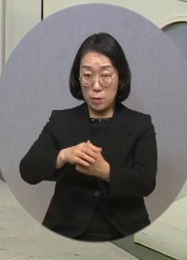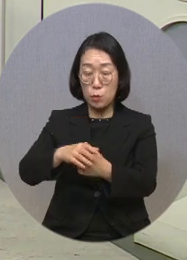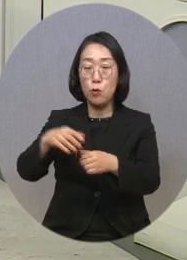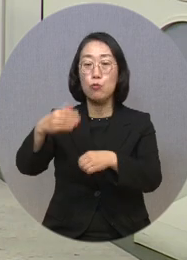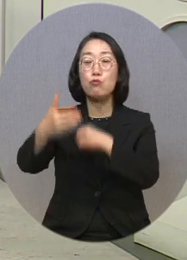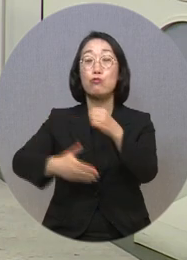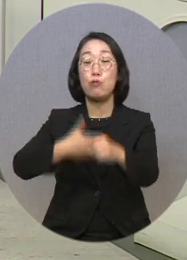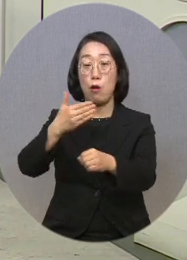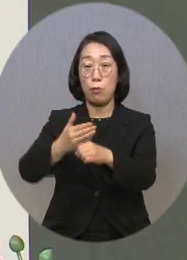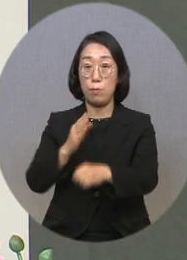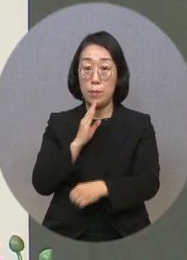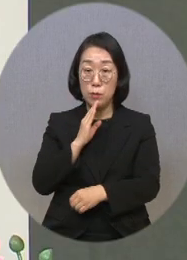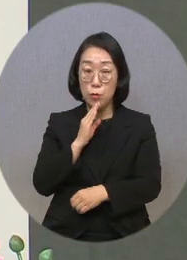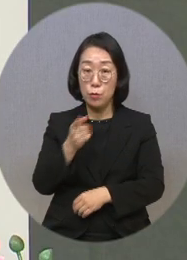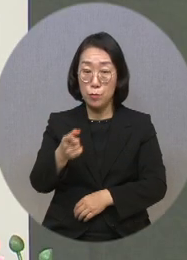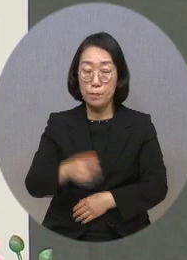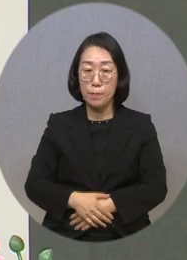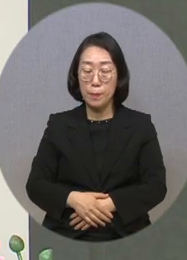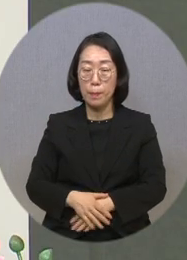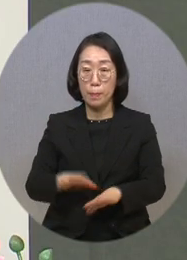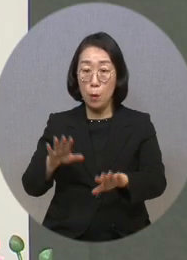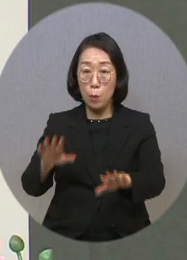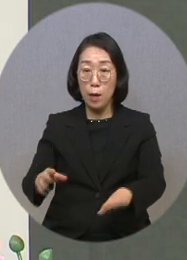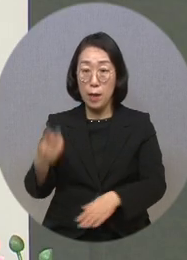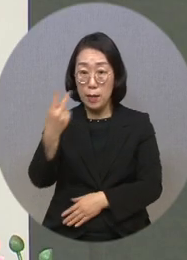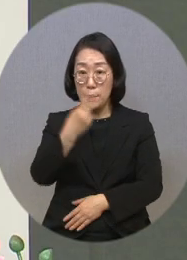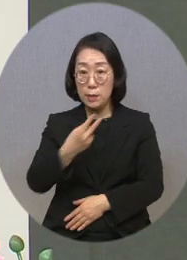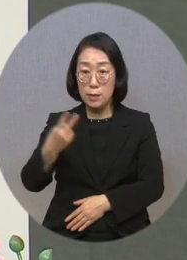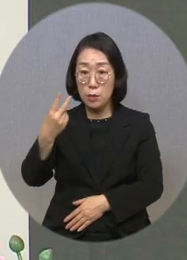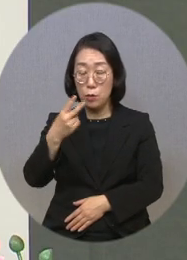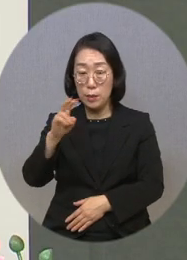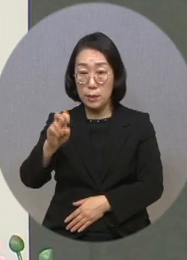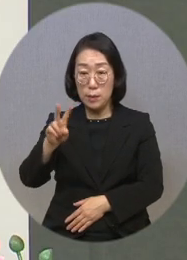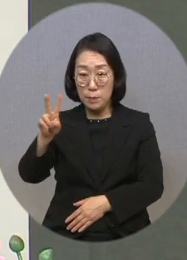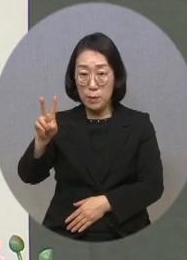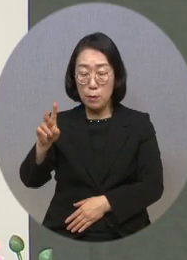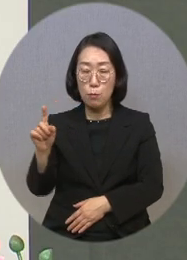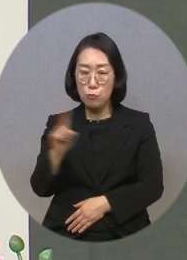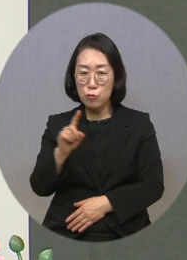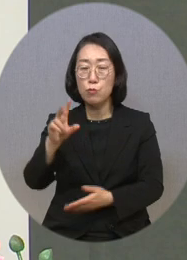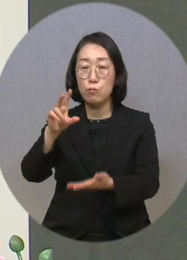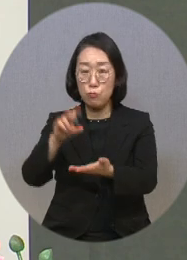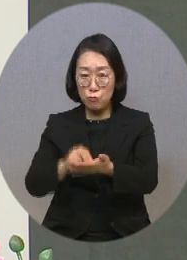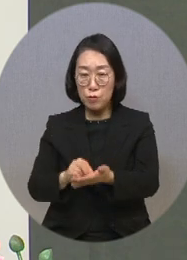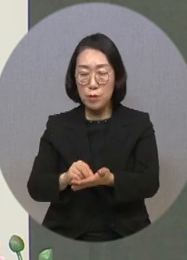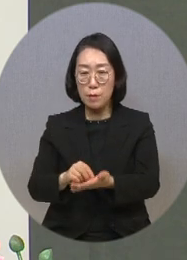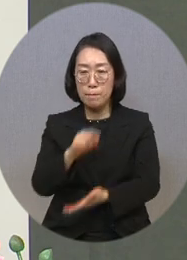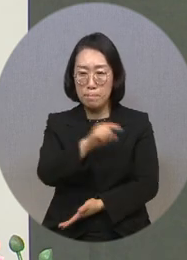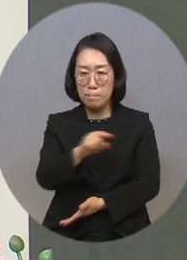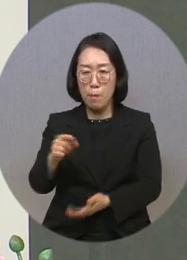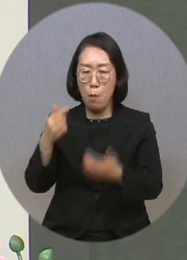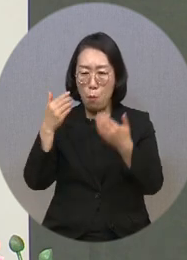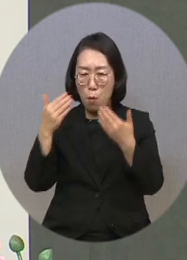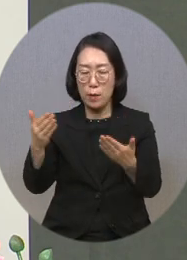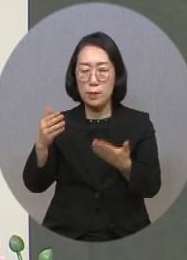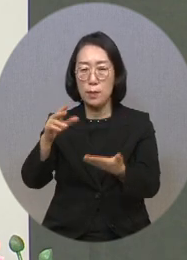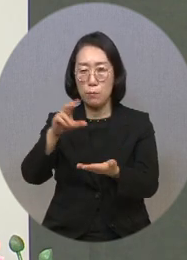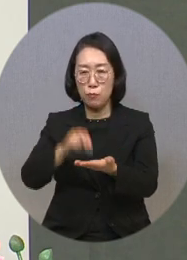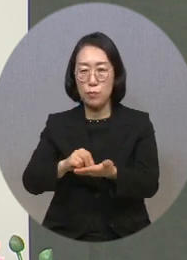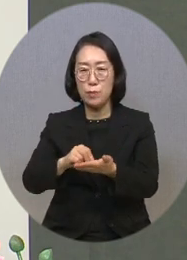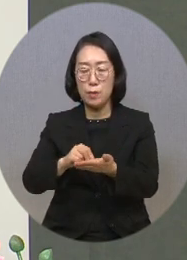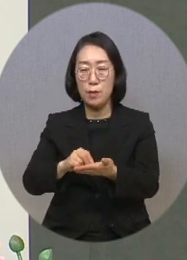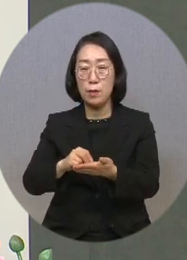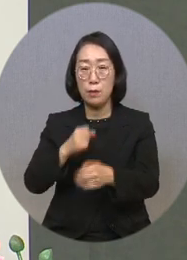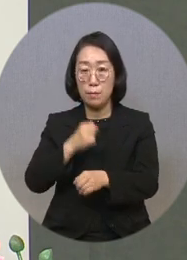네. 그러니까 이제 금년 22년에 뭔가 양당 간의 결판이 날 것이다. 그러니까